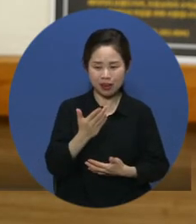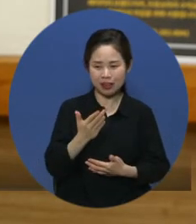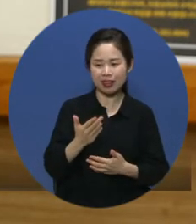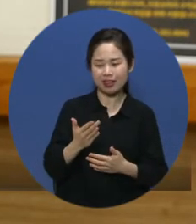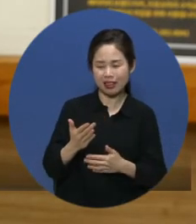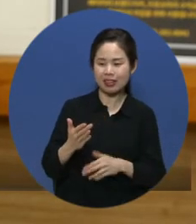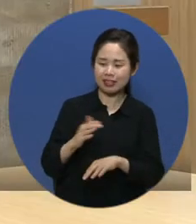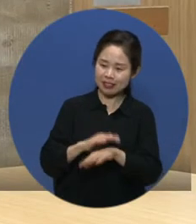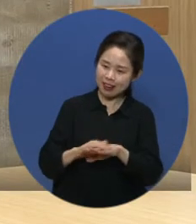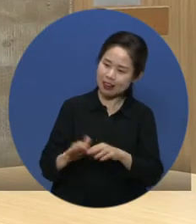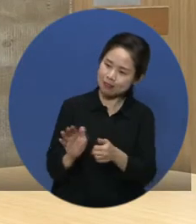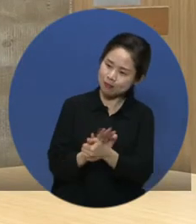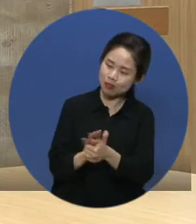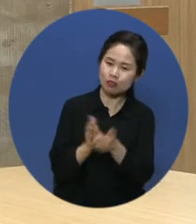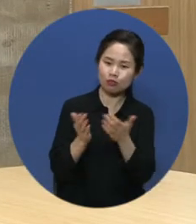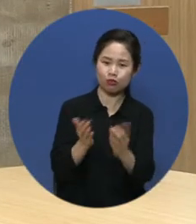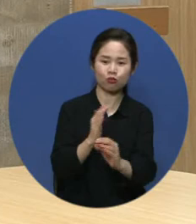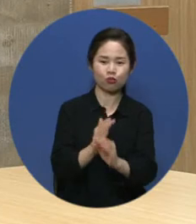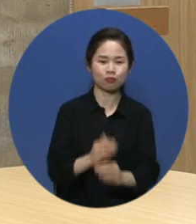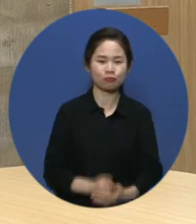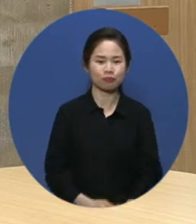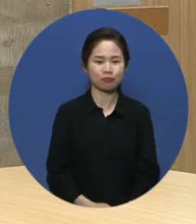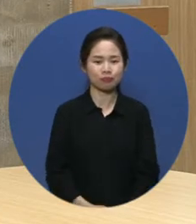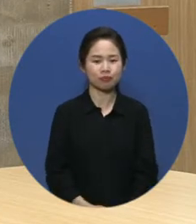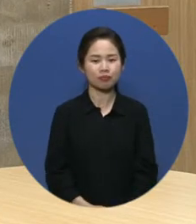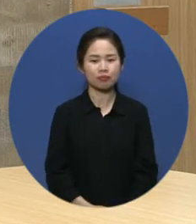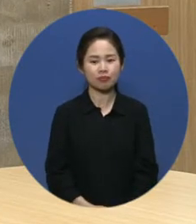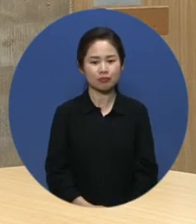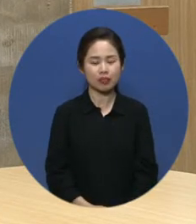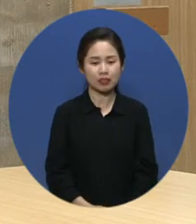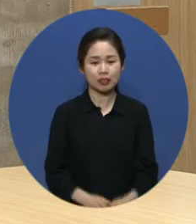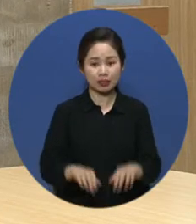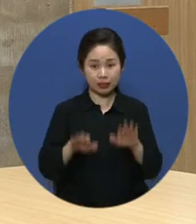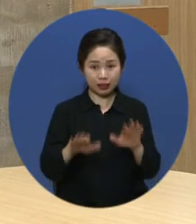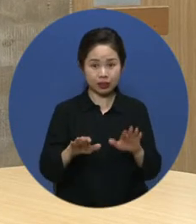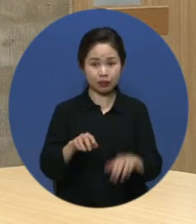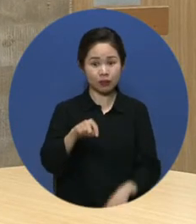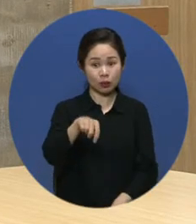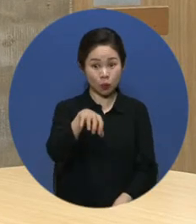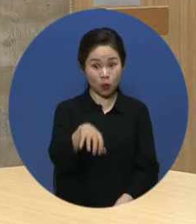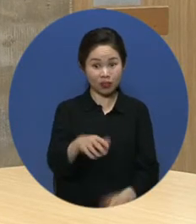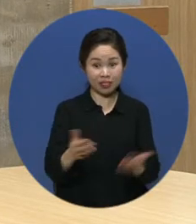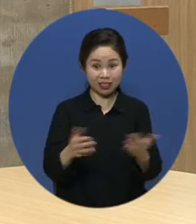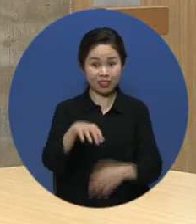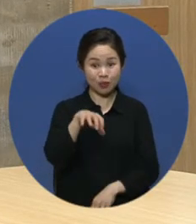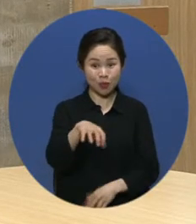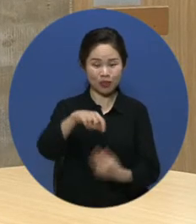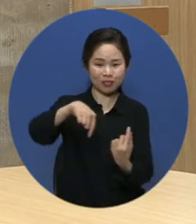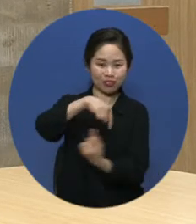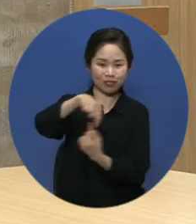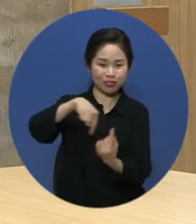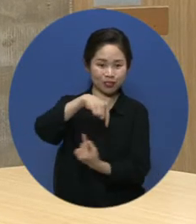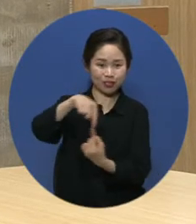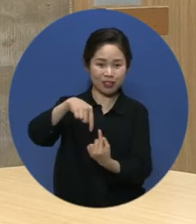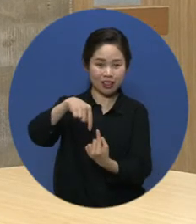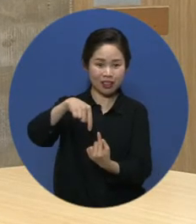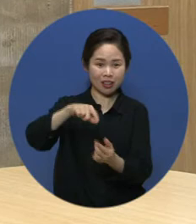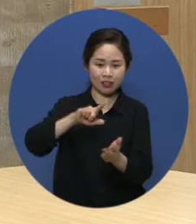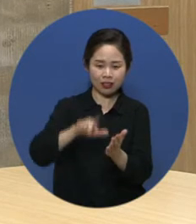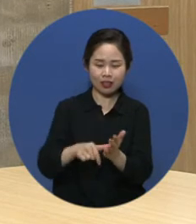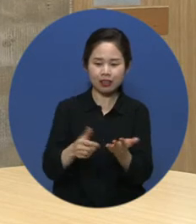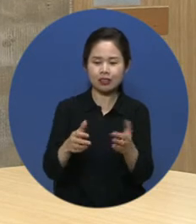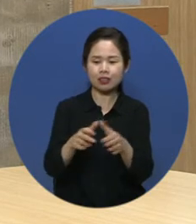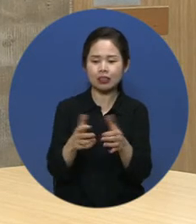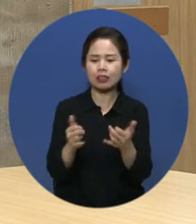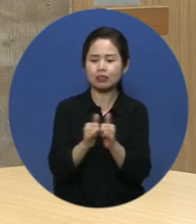있습니다. 원장님께서 뜨랑슈아를 이제 운영하시면서 이제 지금 장애인 근로자들 일하시는 걸 많이 보실 텐데